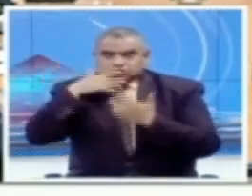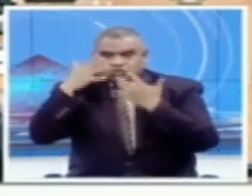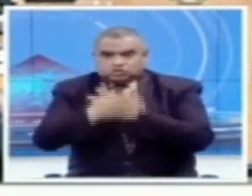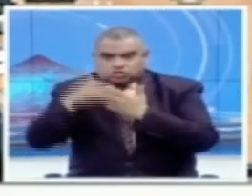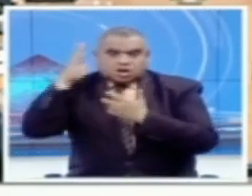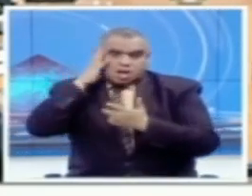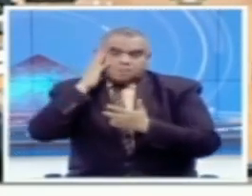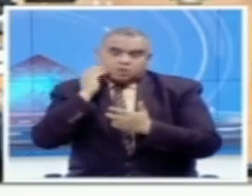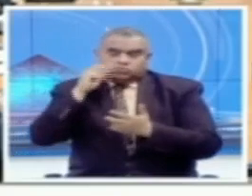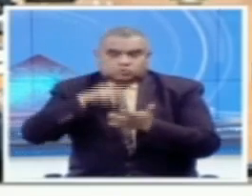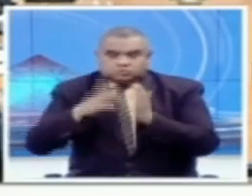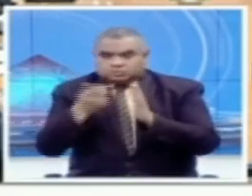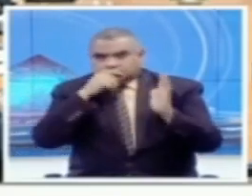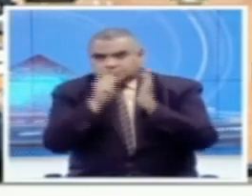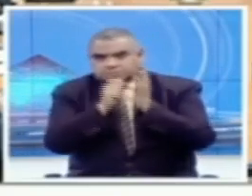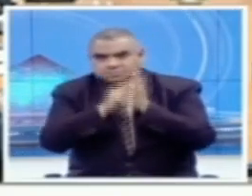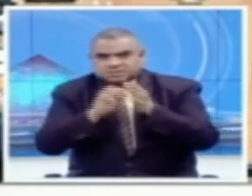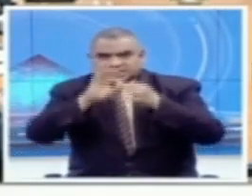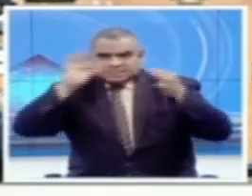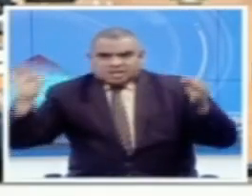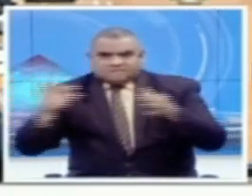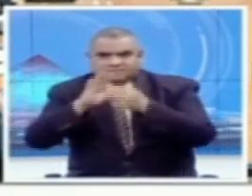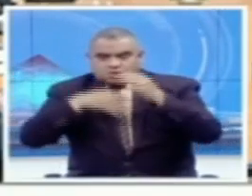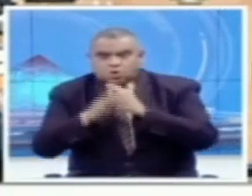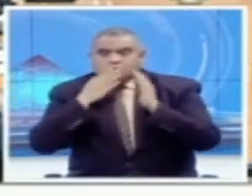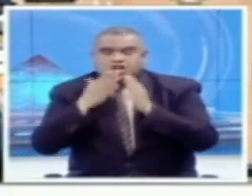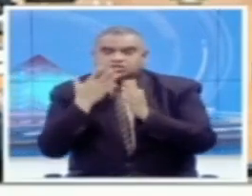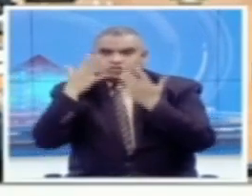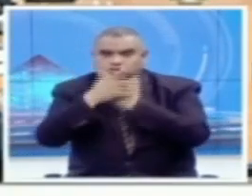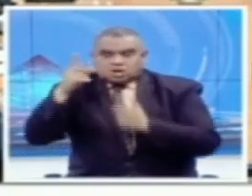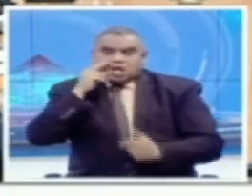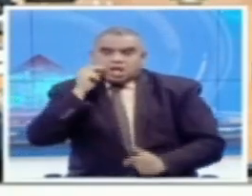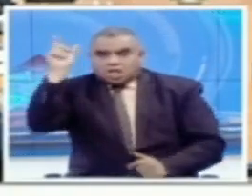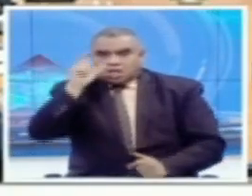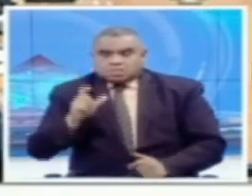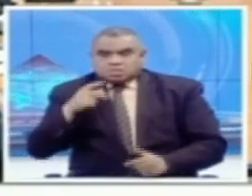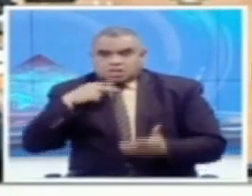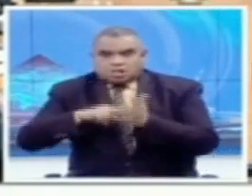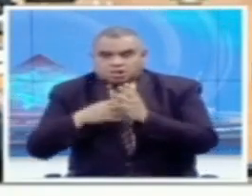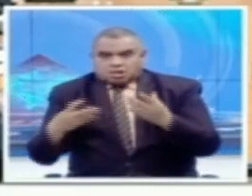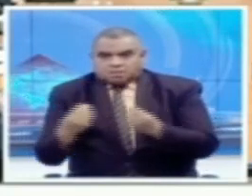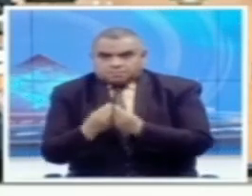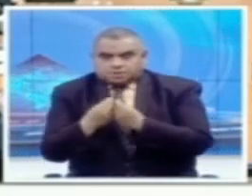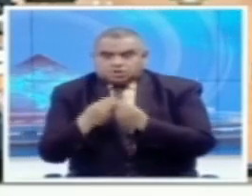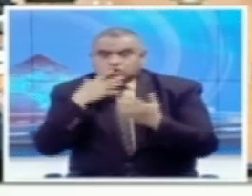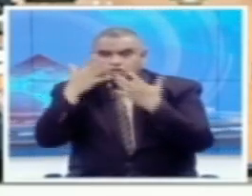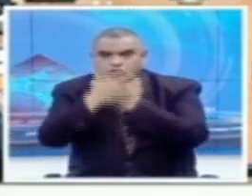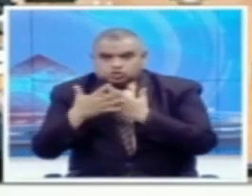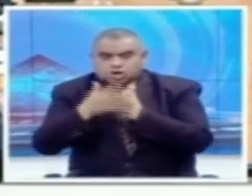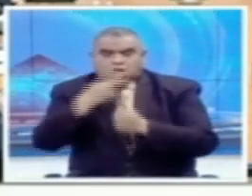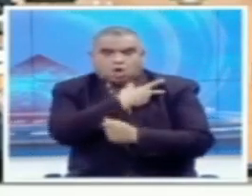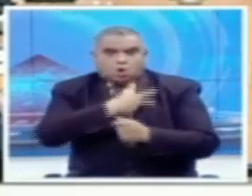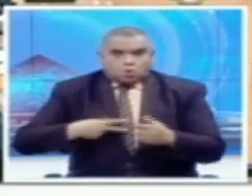المتعددة التي تنفذها الشركة الإيطالية في مصر، وذلك بالتعاون القائم بين الشركة والجهات